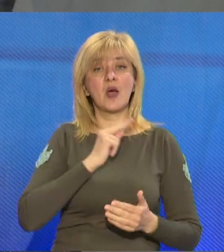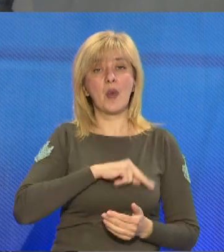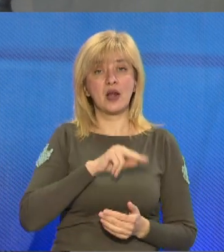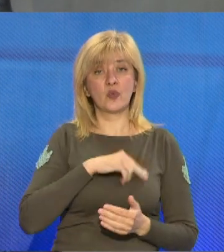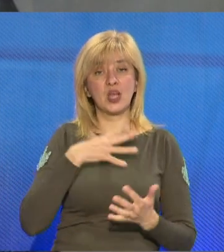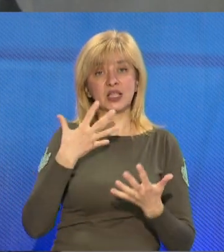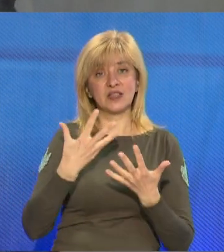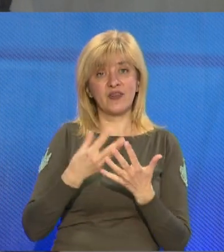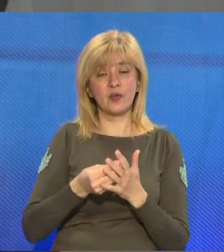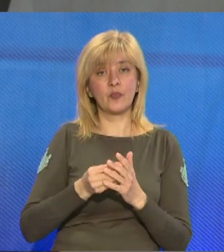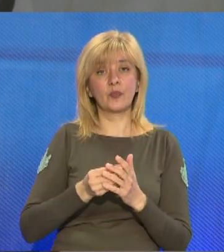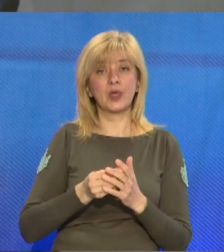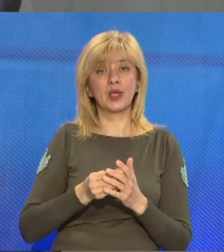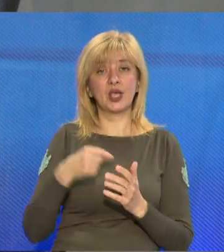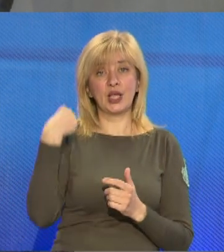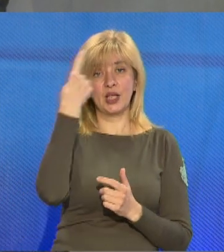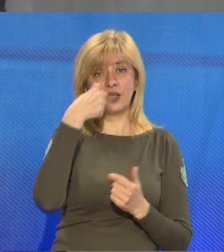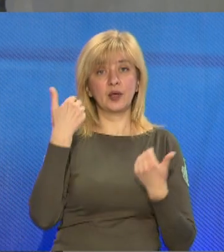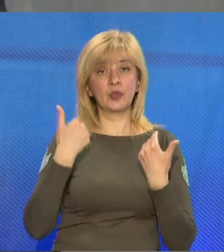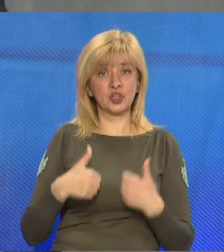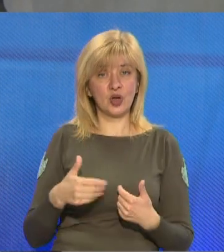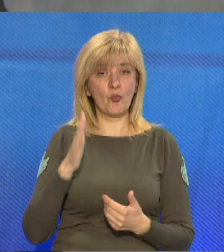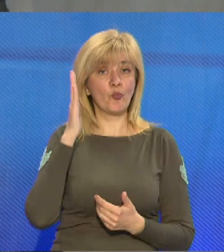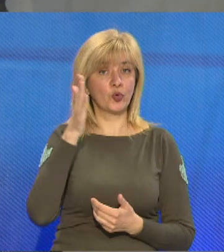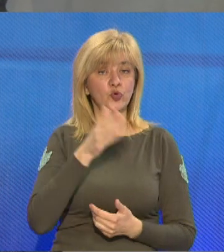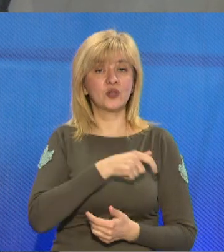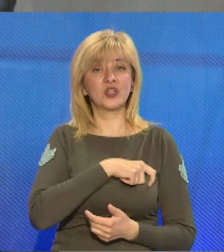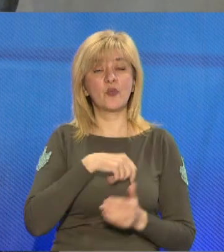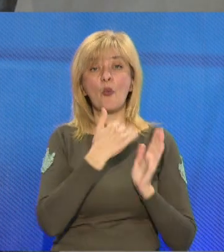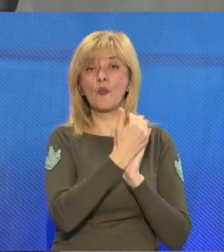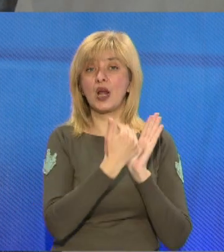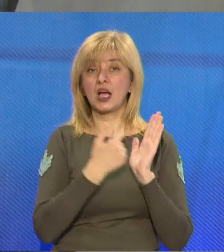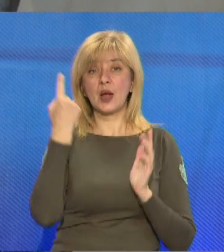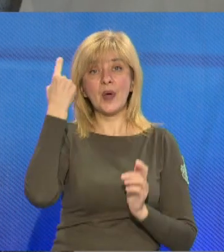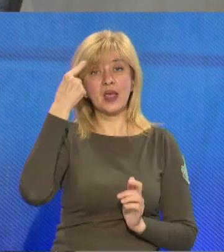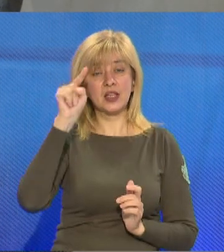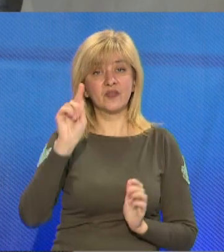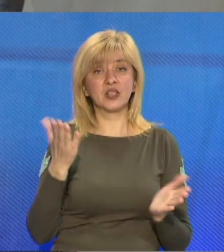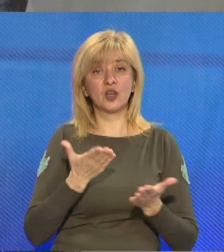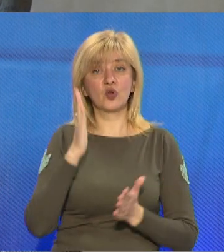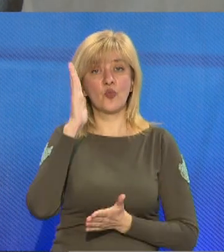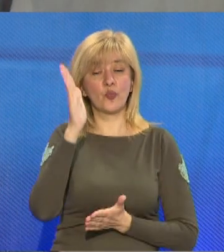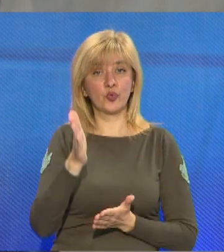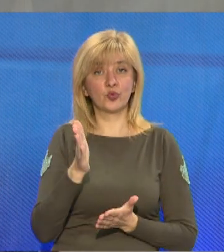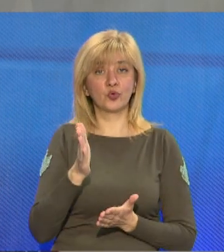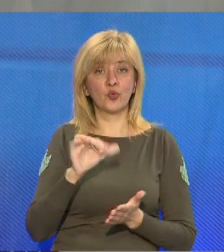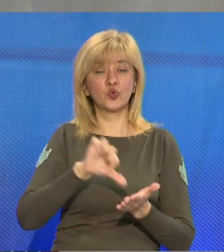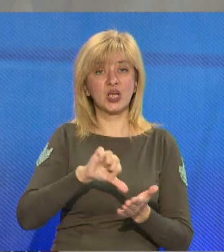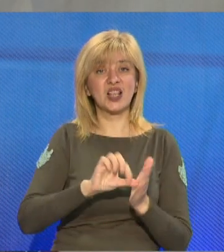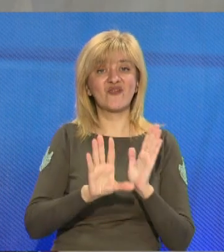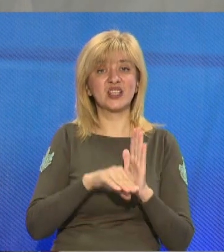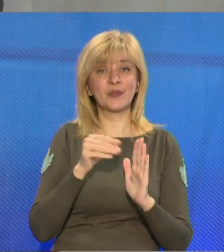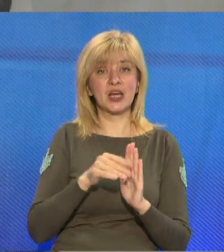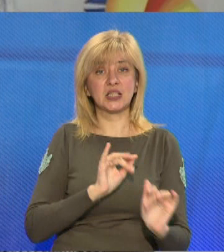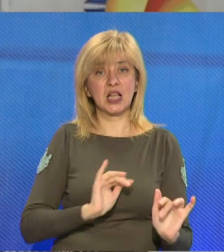поработать над своим имиджем будущего депутата, над программой, инициативой, с которой они будут участвовать в